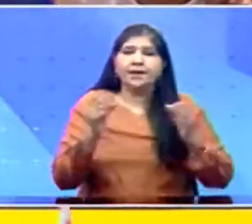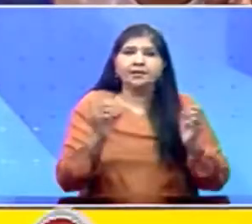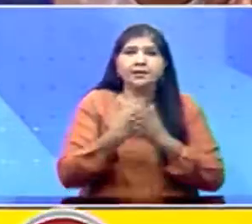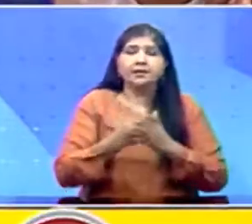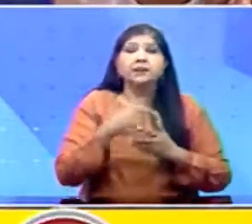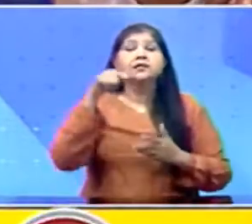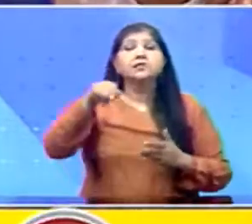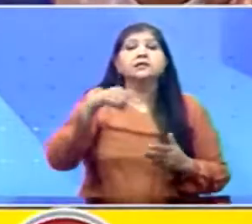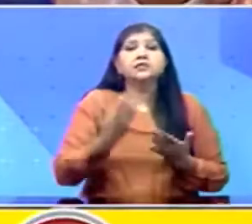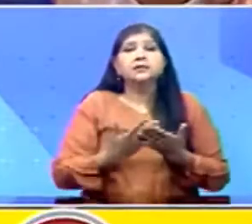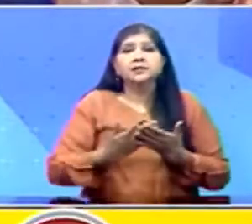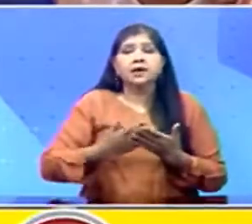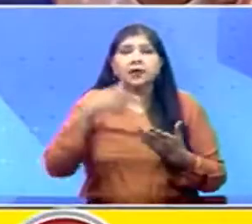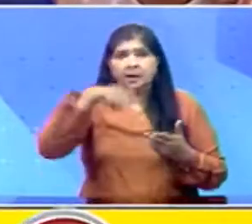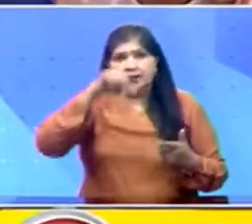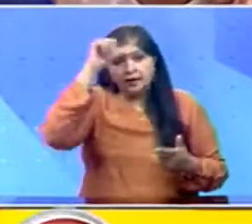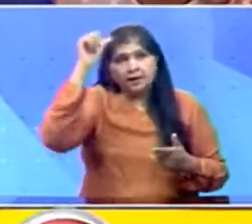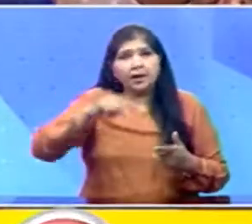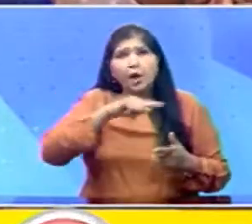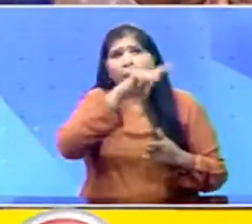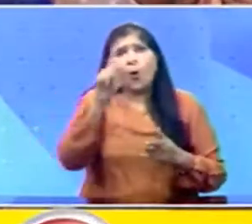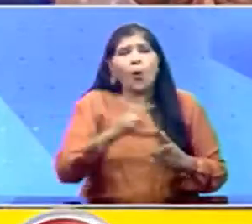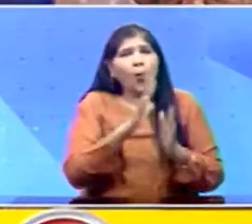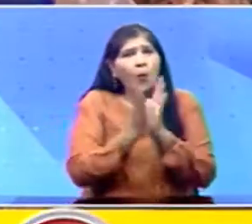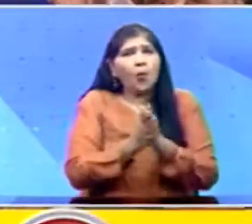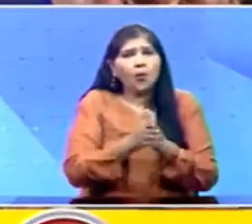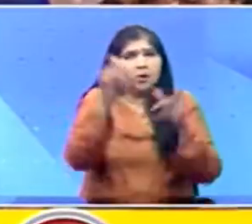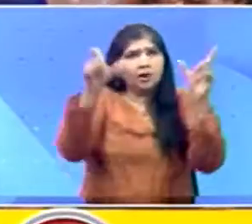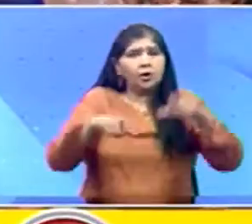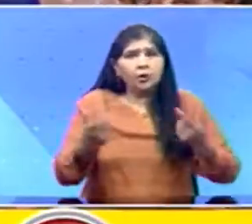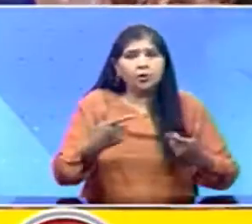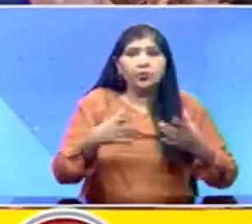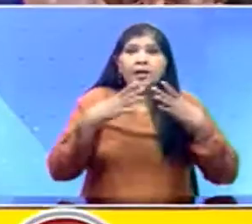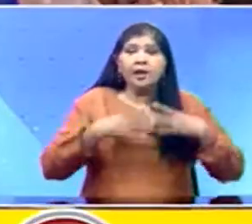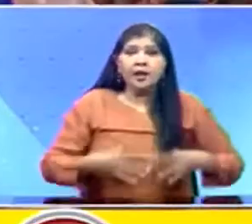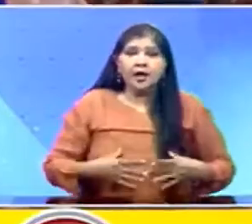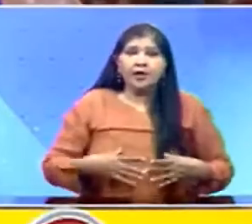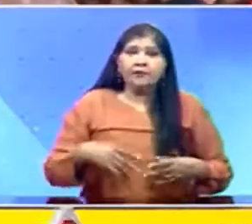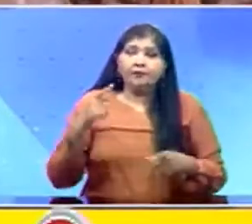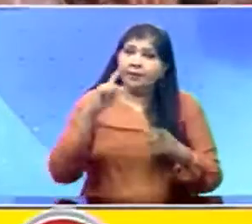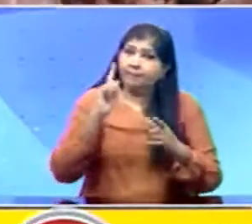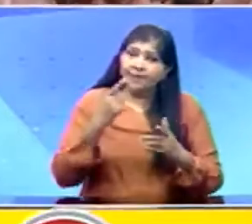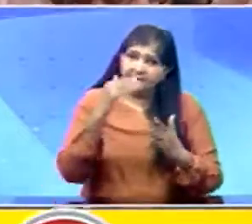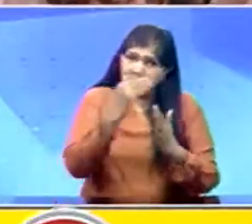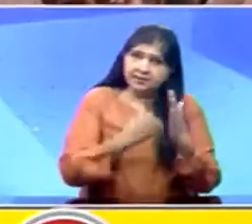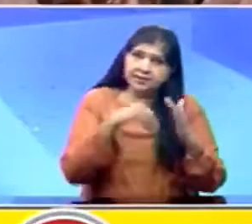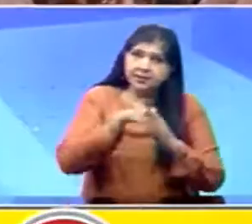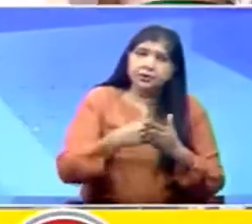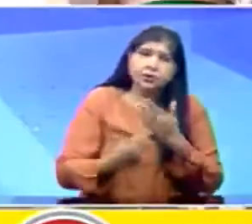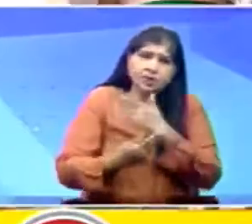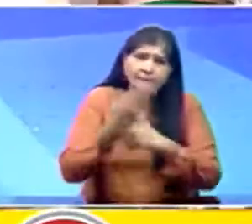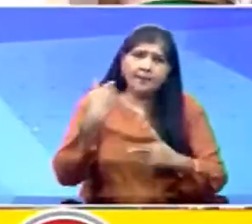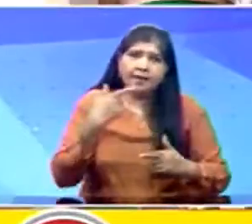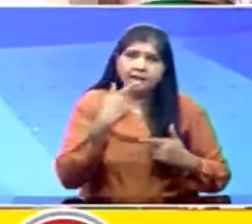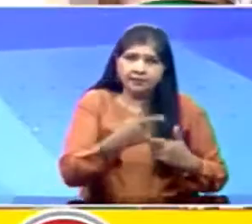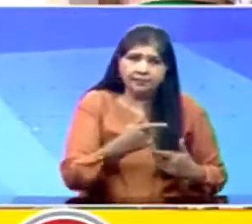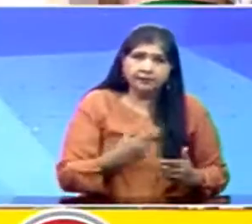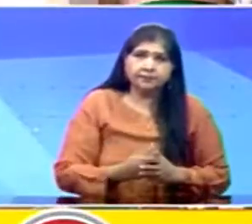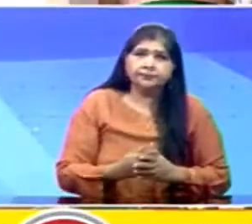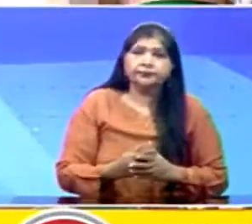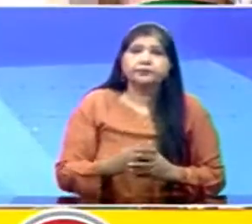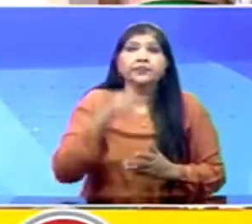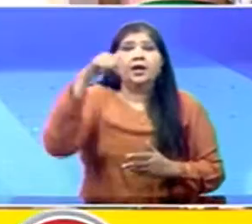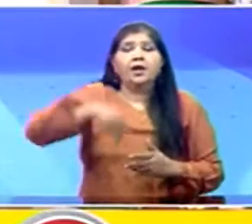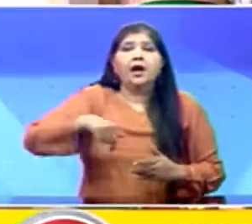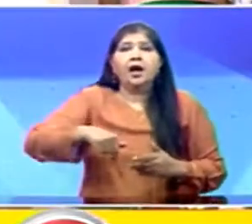जिसका देश के हर नागरित के जीवन में बहुत महत्पा है, लेकिन उससे पहले, मैं